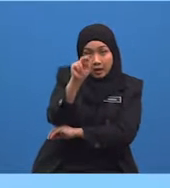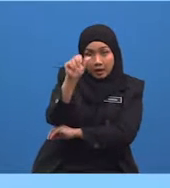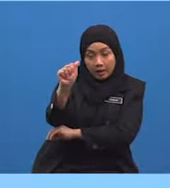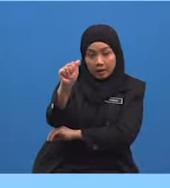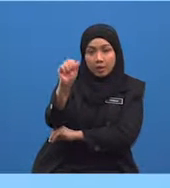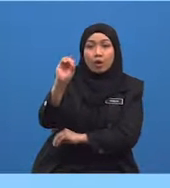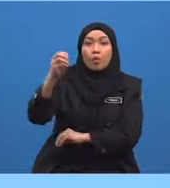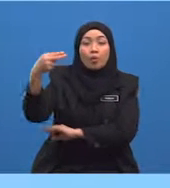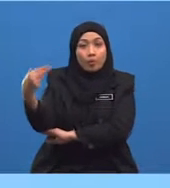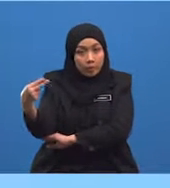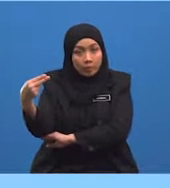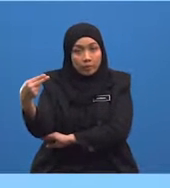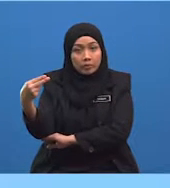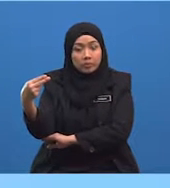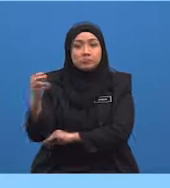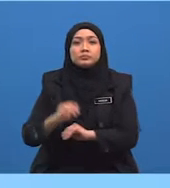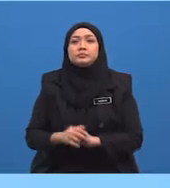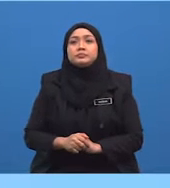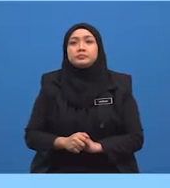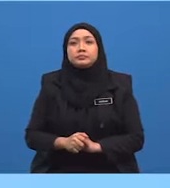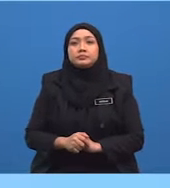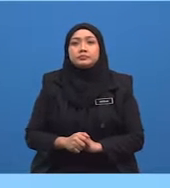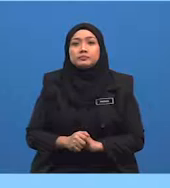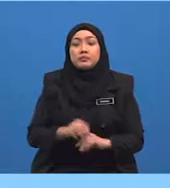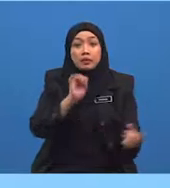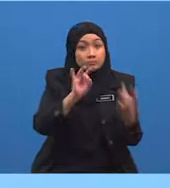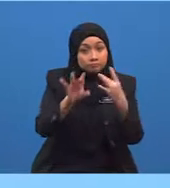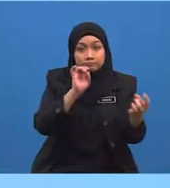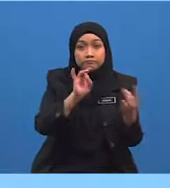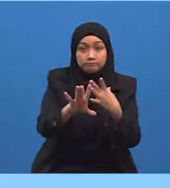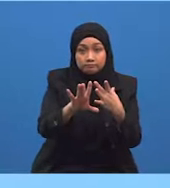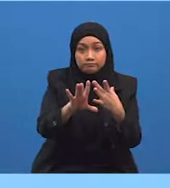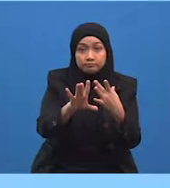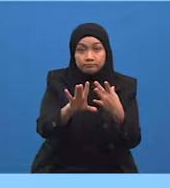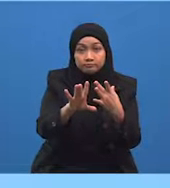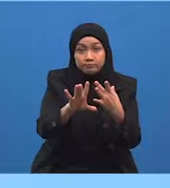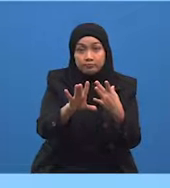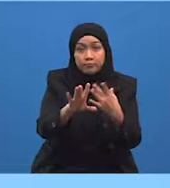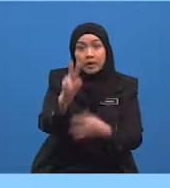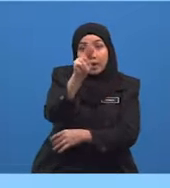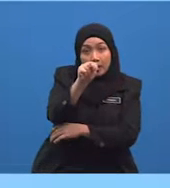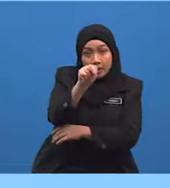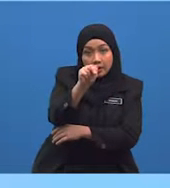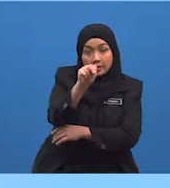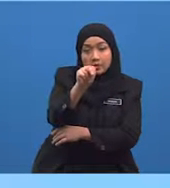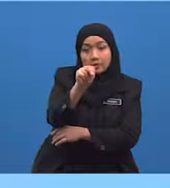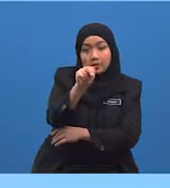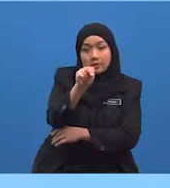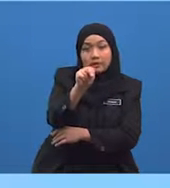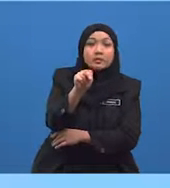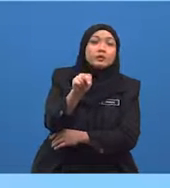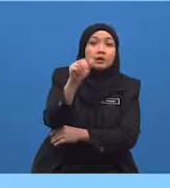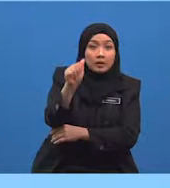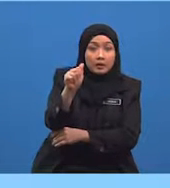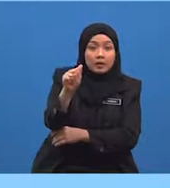ialah asid hidroklorik bertindak balas dengan natrium hidroksida